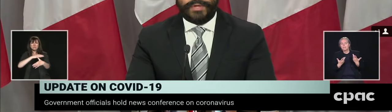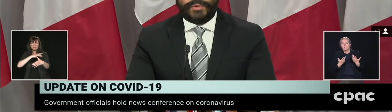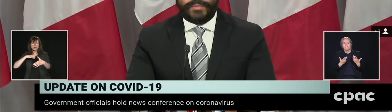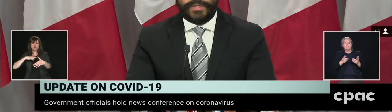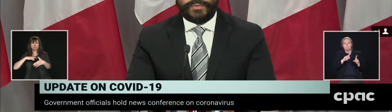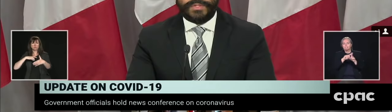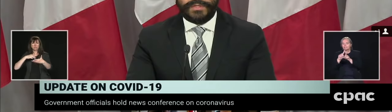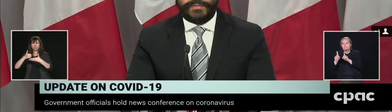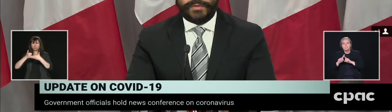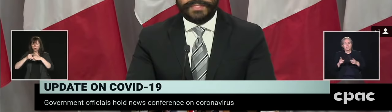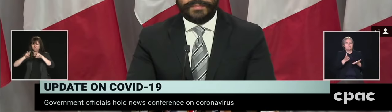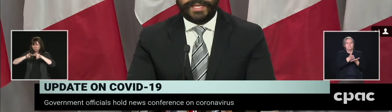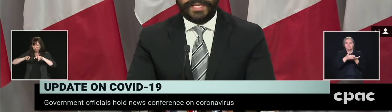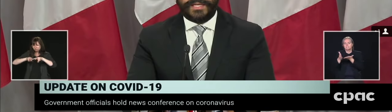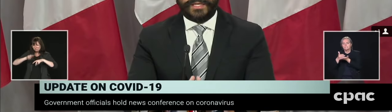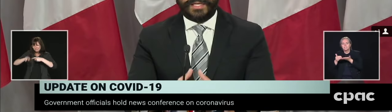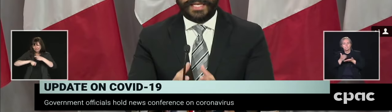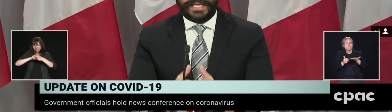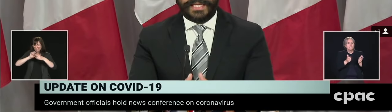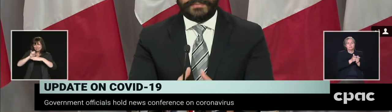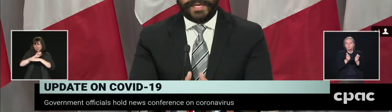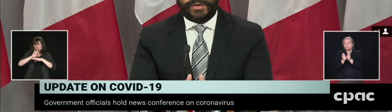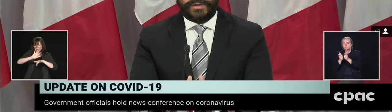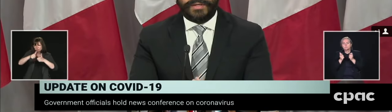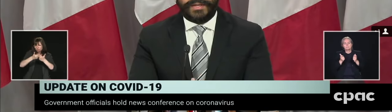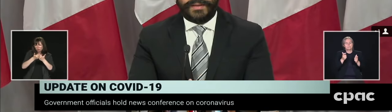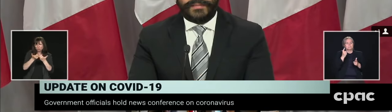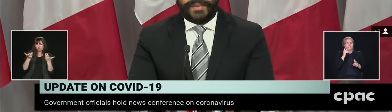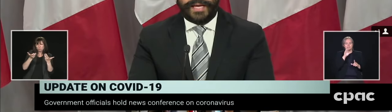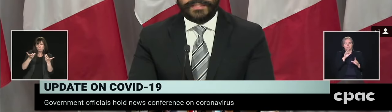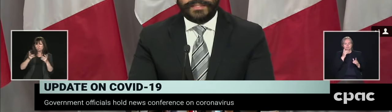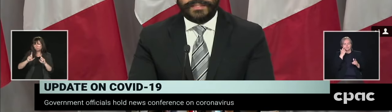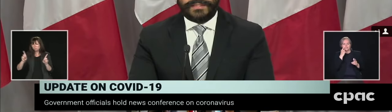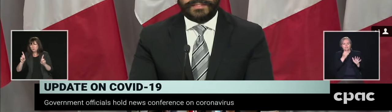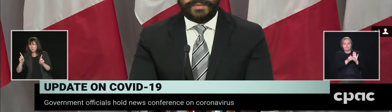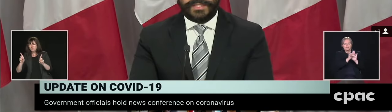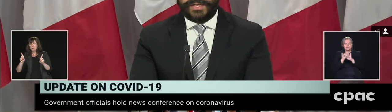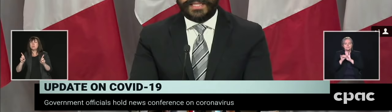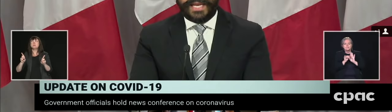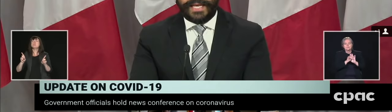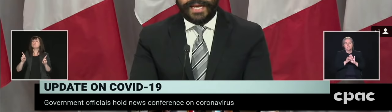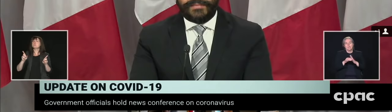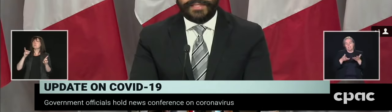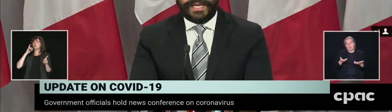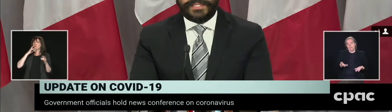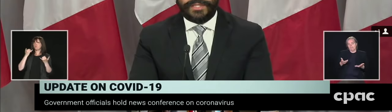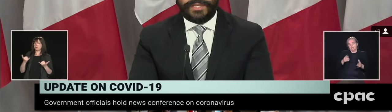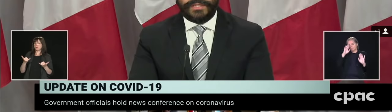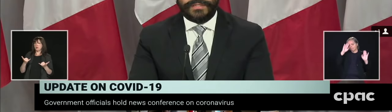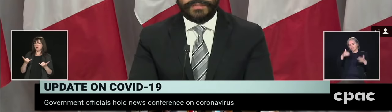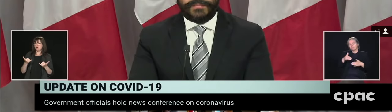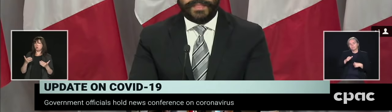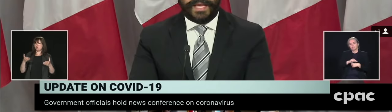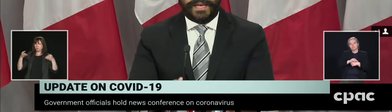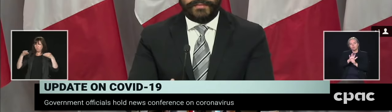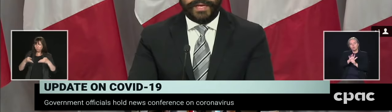Et pour le moment, nous devons cibler les crises maintenant parce que la situation est très grave et très sérieuse. Et avec